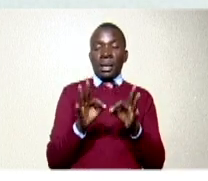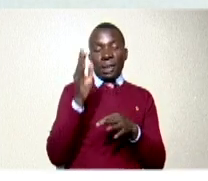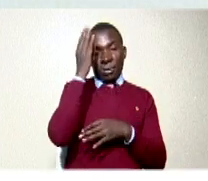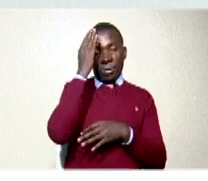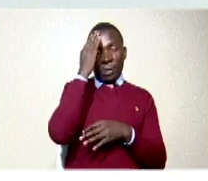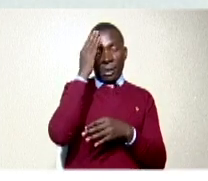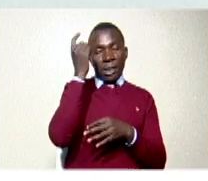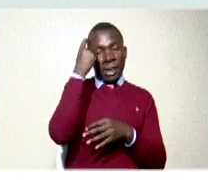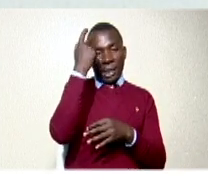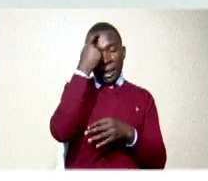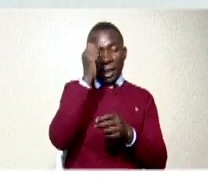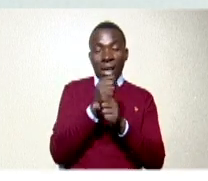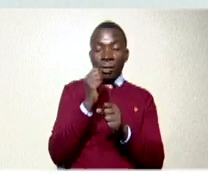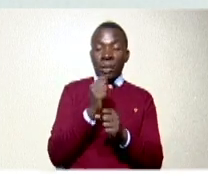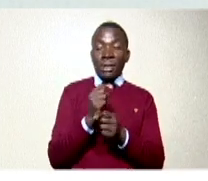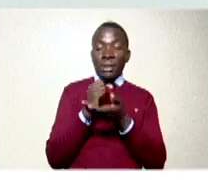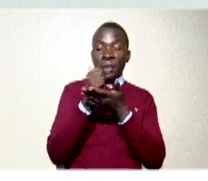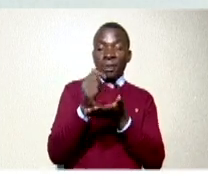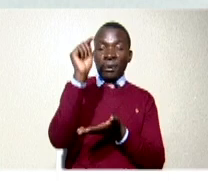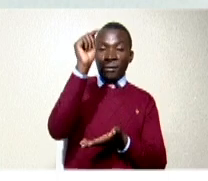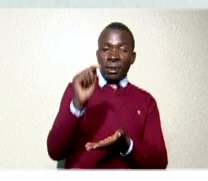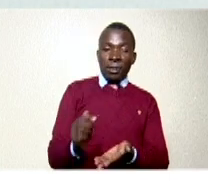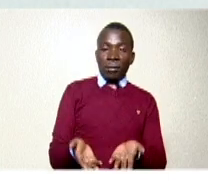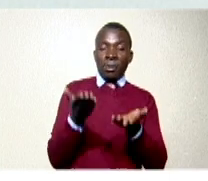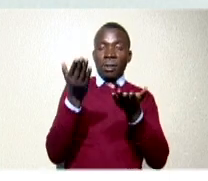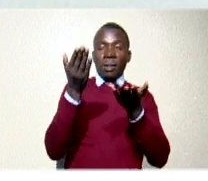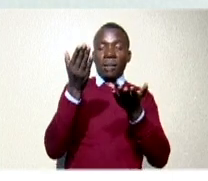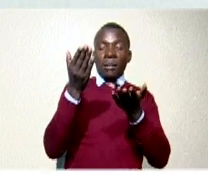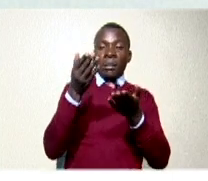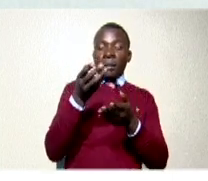kizafasha kugenda kigabanya kuzamuka kw'ibiciro no gutumiza ibiribwa